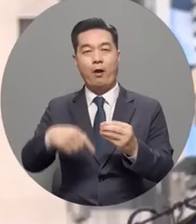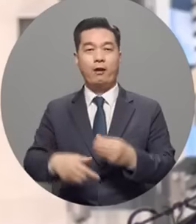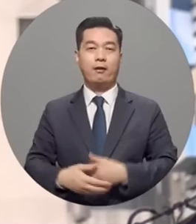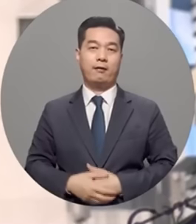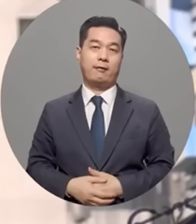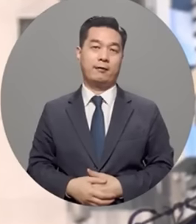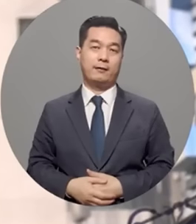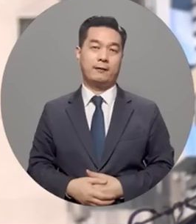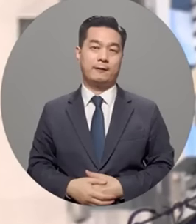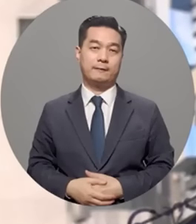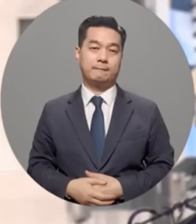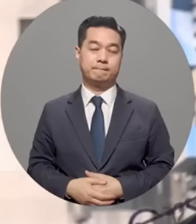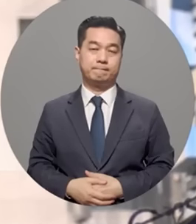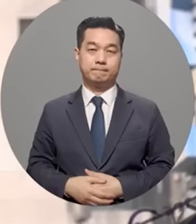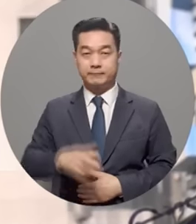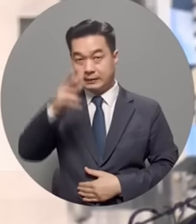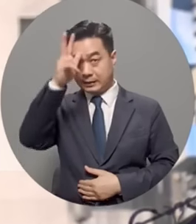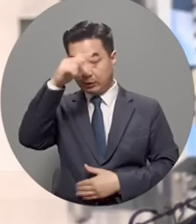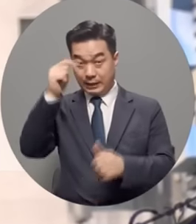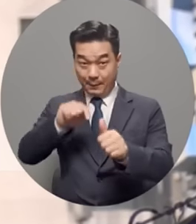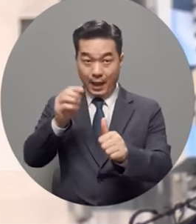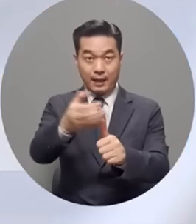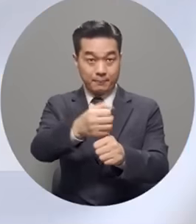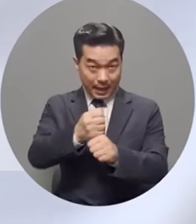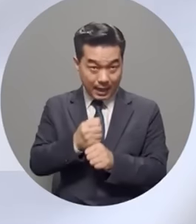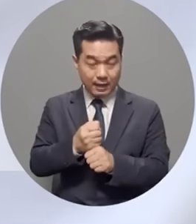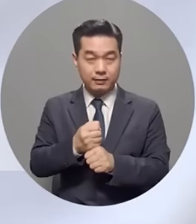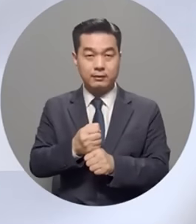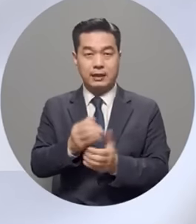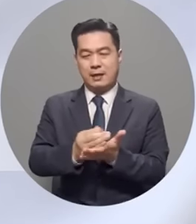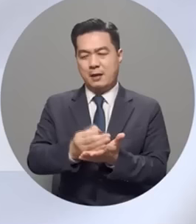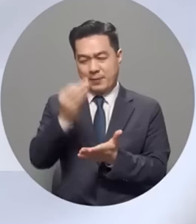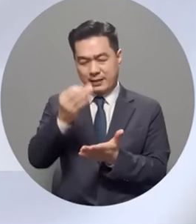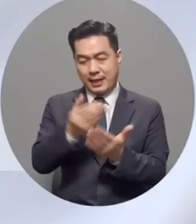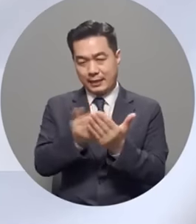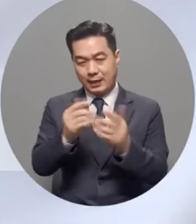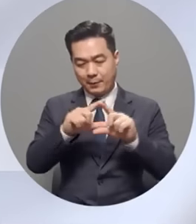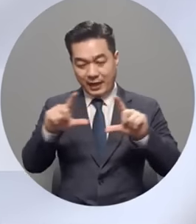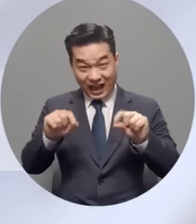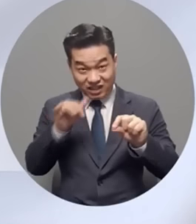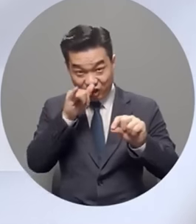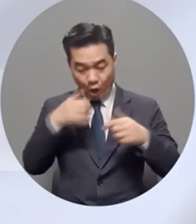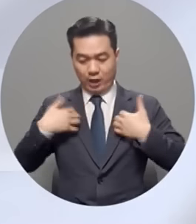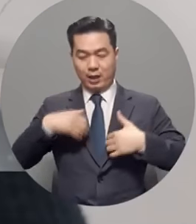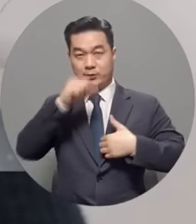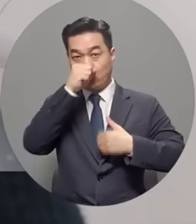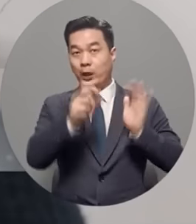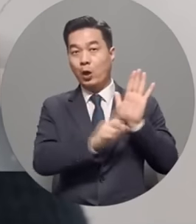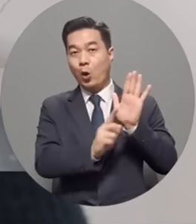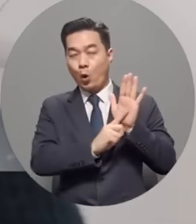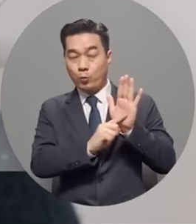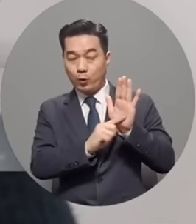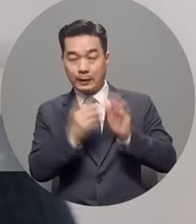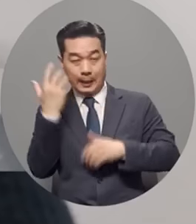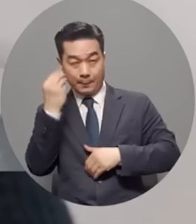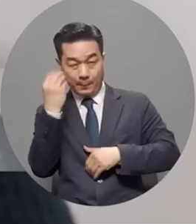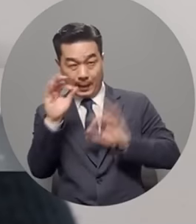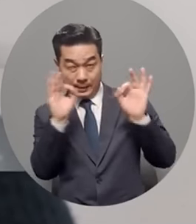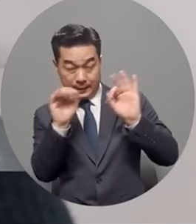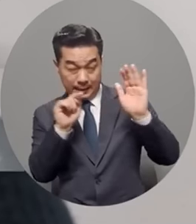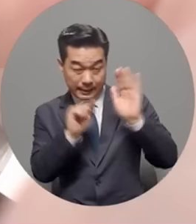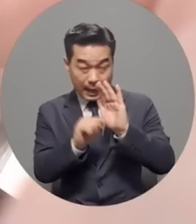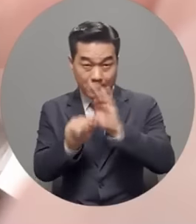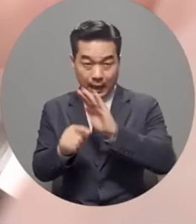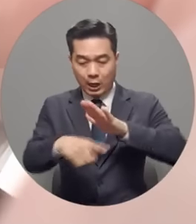드러났습니다 결국 경찰에 붙잡힌 피해자는 비싼 그래픽 카드가 있어 게임하기 좋다고 홍보한 모텔들을 표적 삼았고